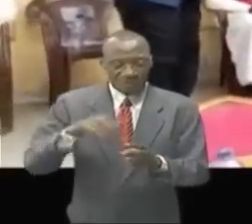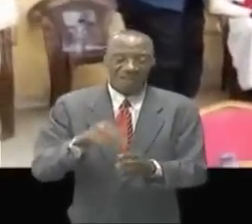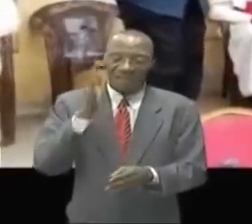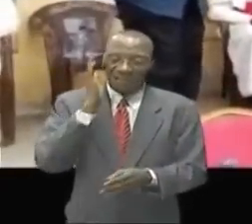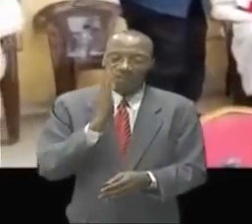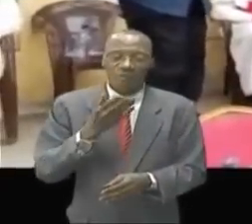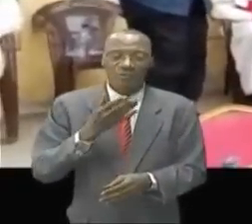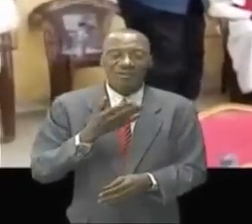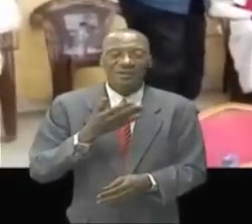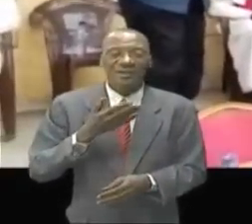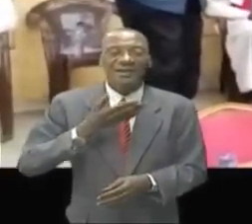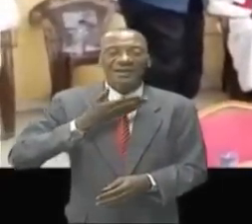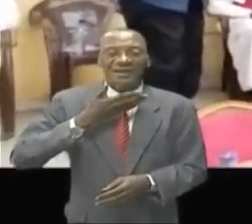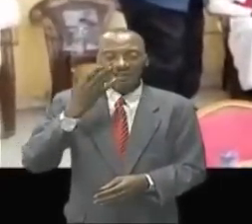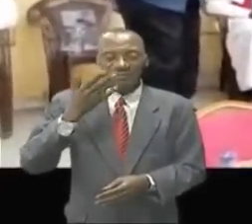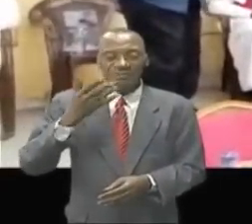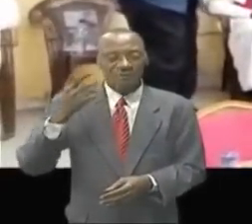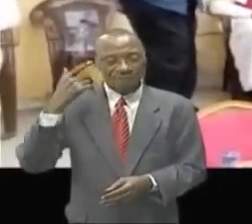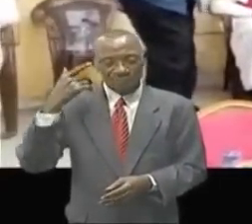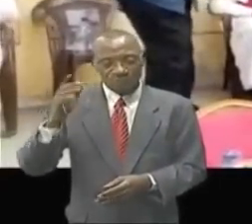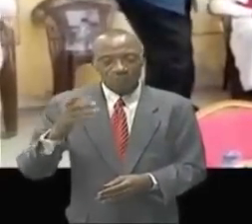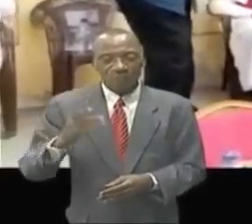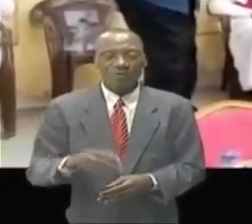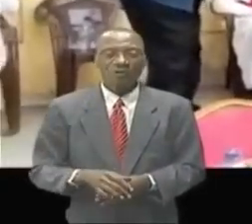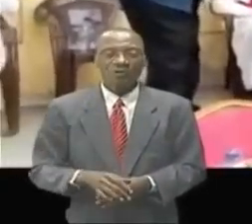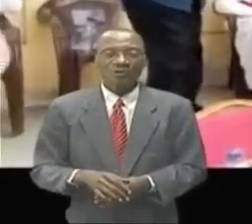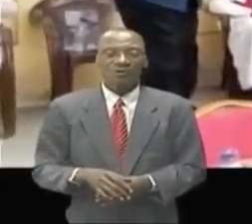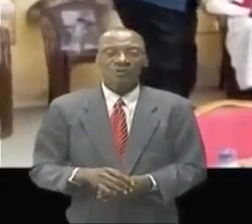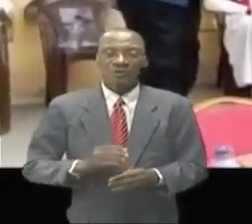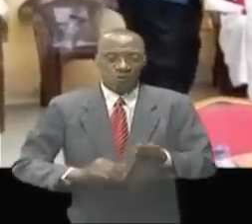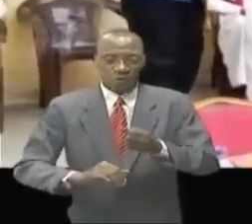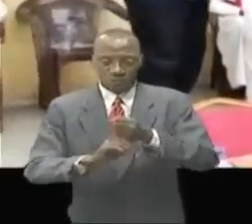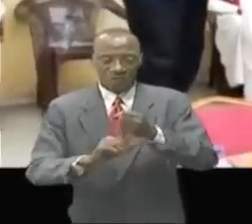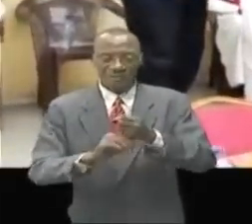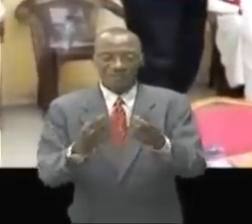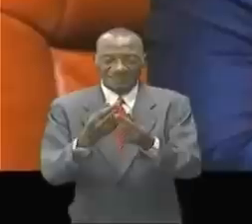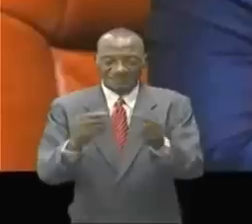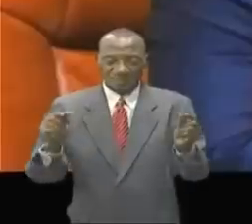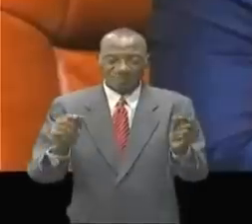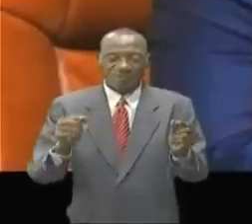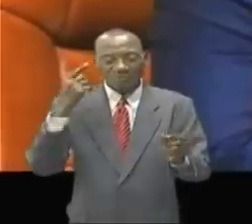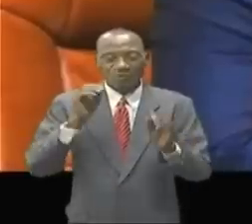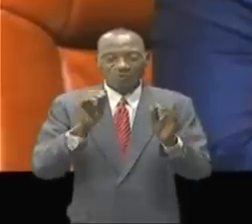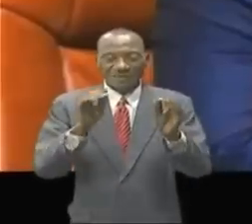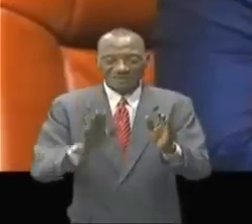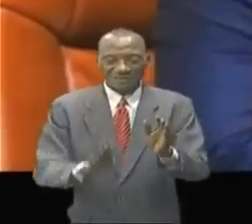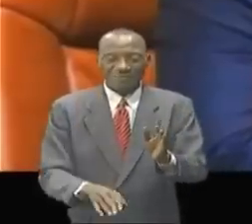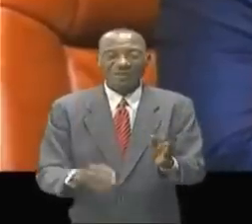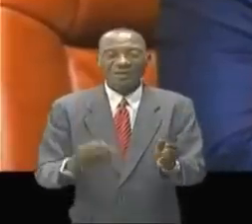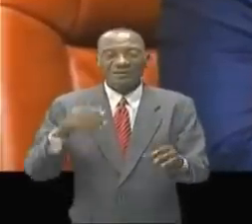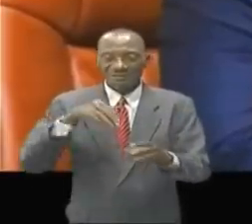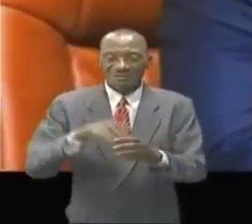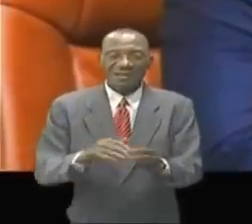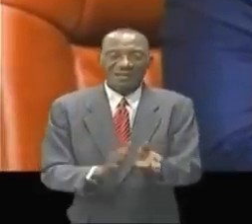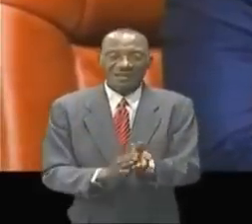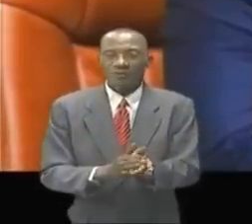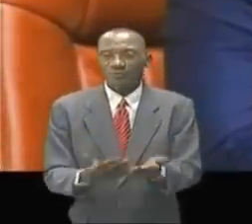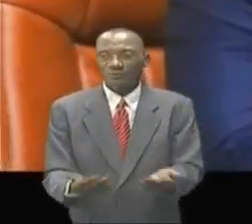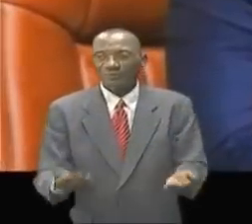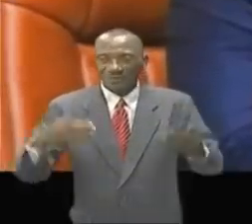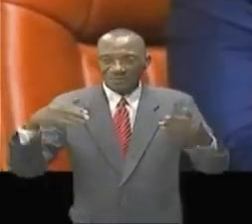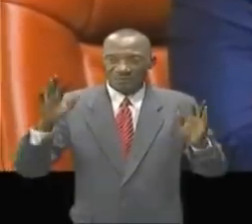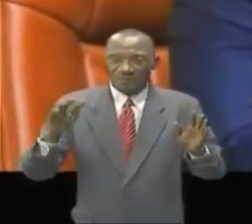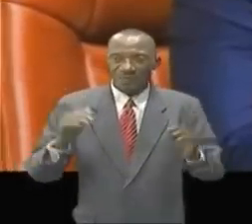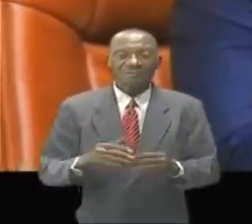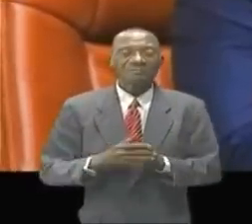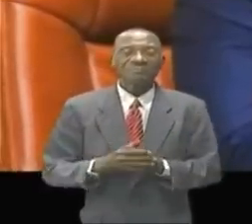priorité sociale et sur le soutien à la gratuité de l'enseignement prôné par le chef de l'État Félix-Antoine Tshisekedi Tshilombo. C'est avec